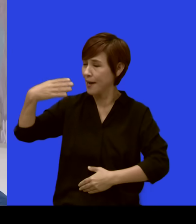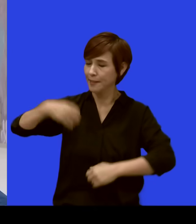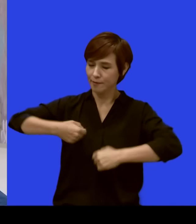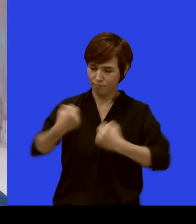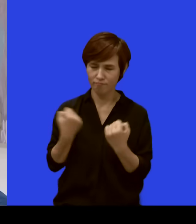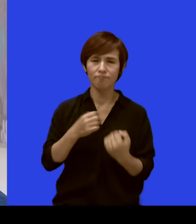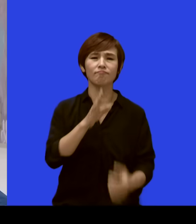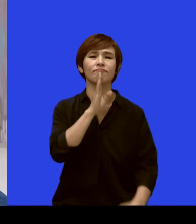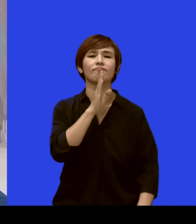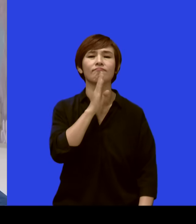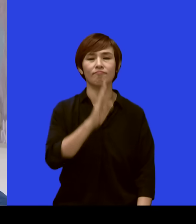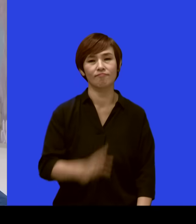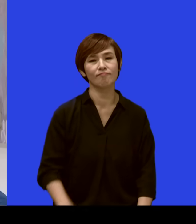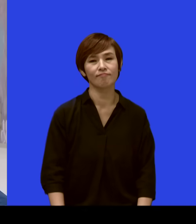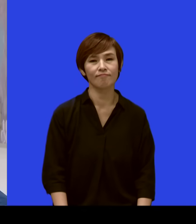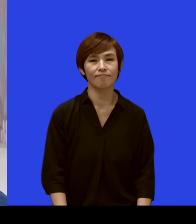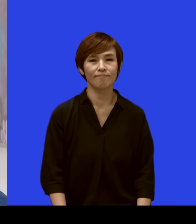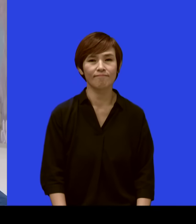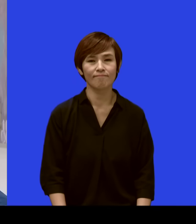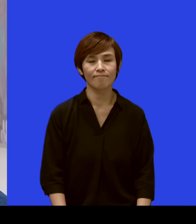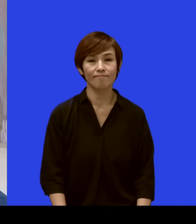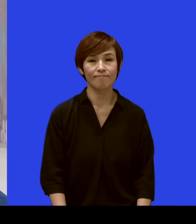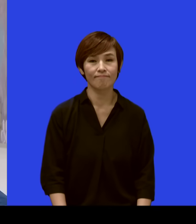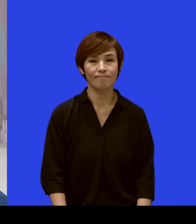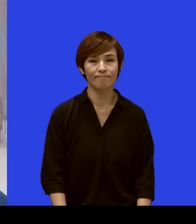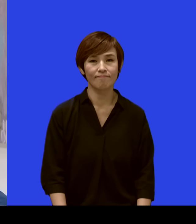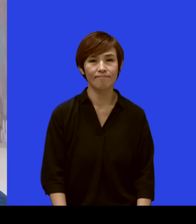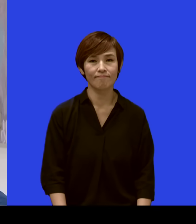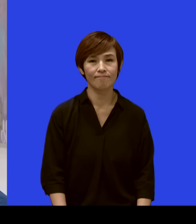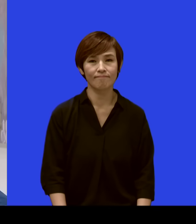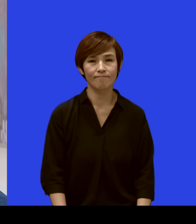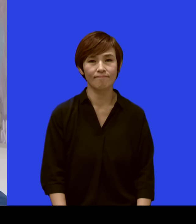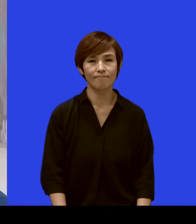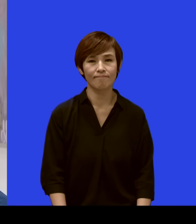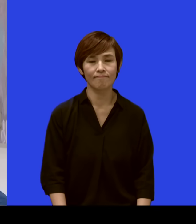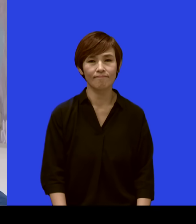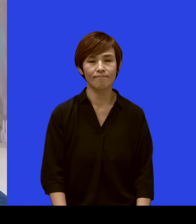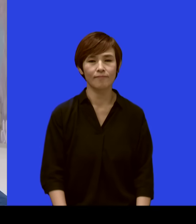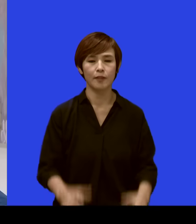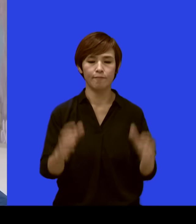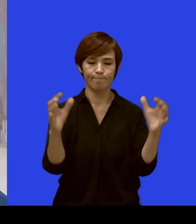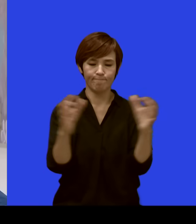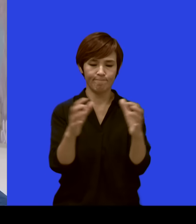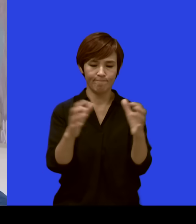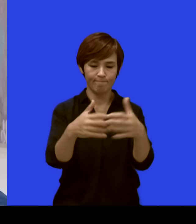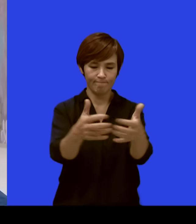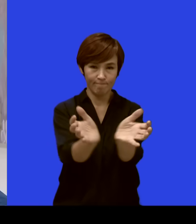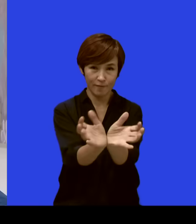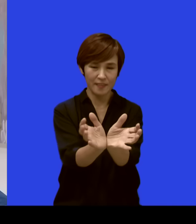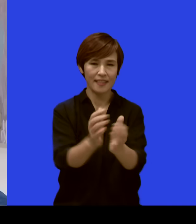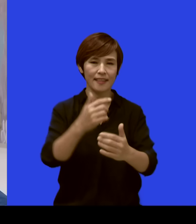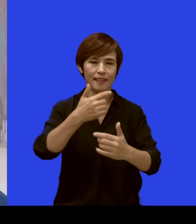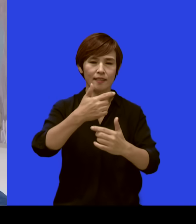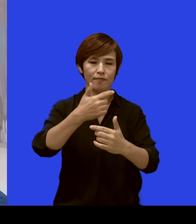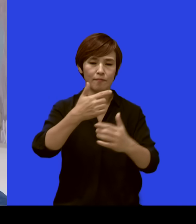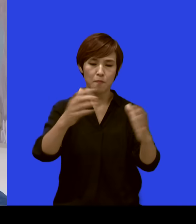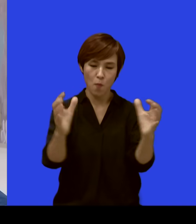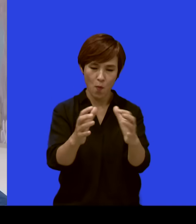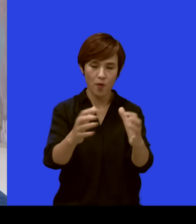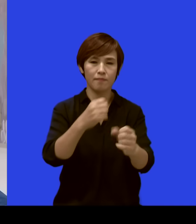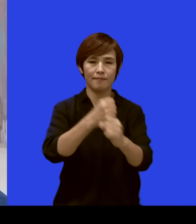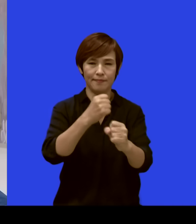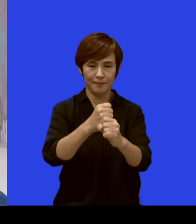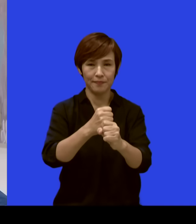그게 목회자들 삶이고. 그래서 저희가 이제 백향나무라는 아주 좋은 공동체를 만났고, 근데 이제 목회가